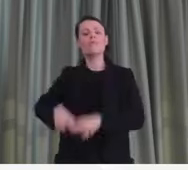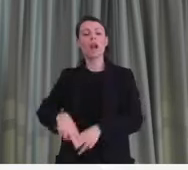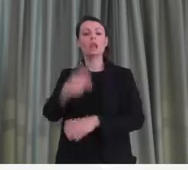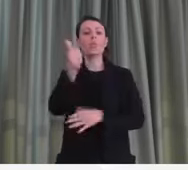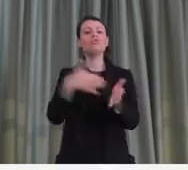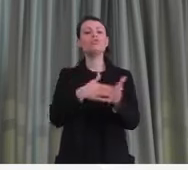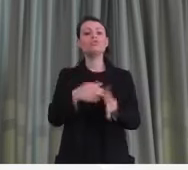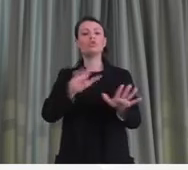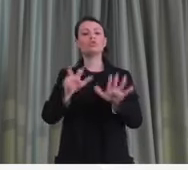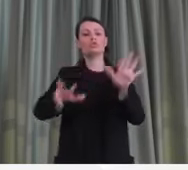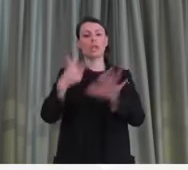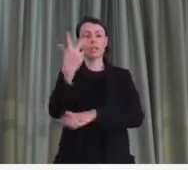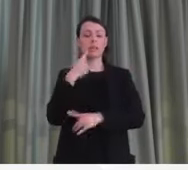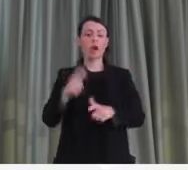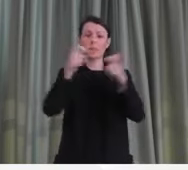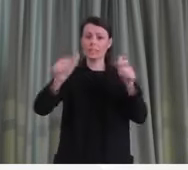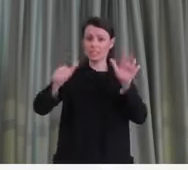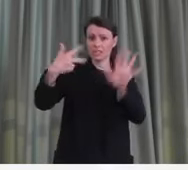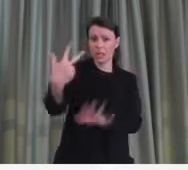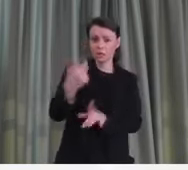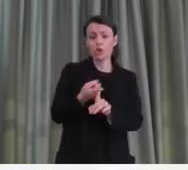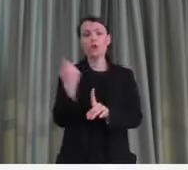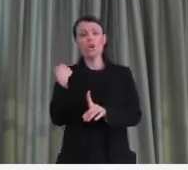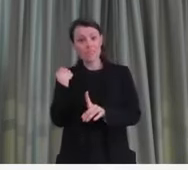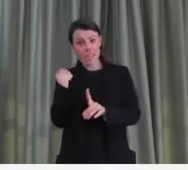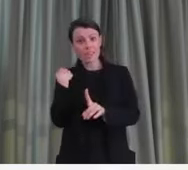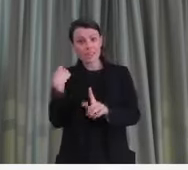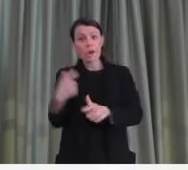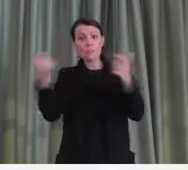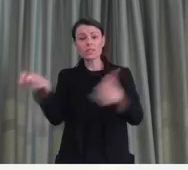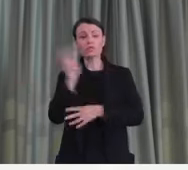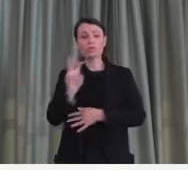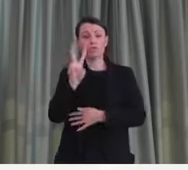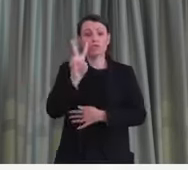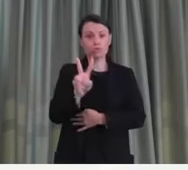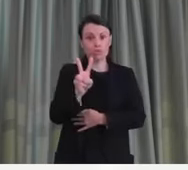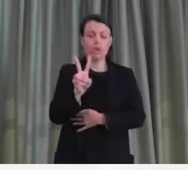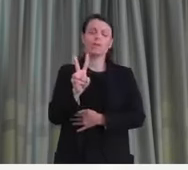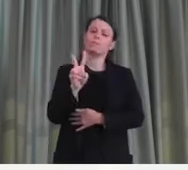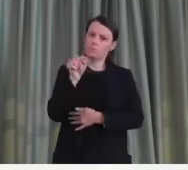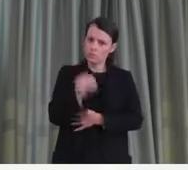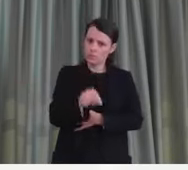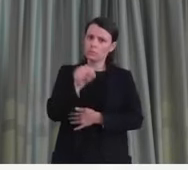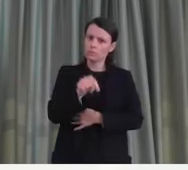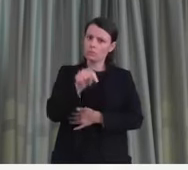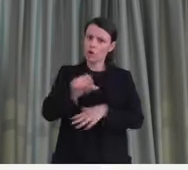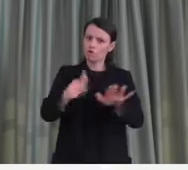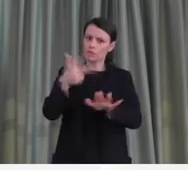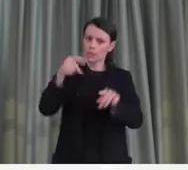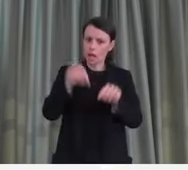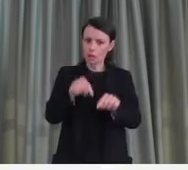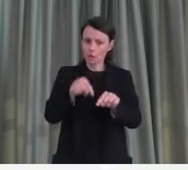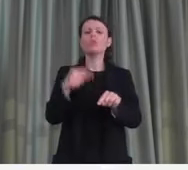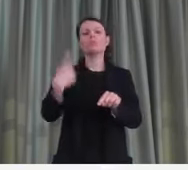più 68 ieri erano più 202 quindi anche questo è un dato positivo